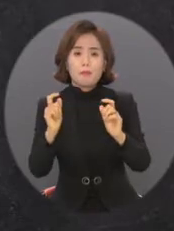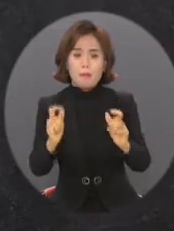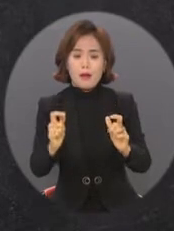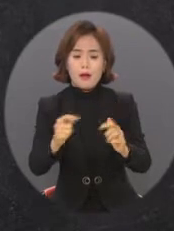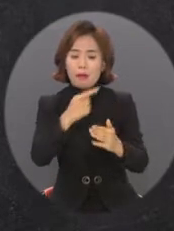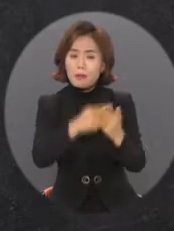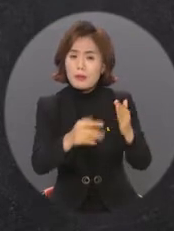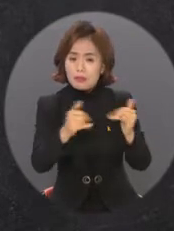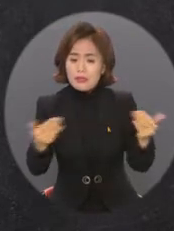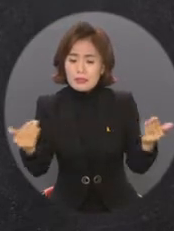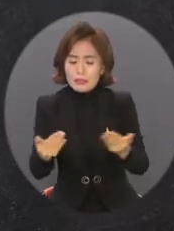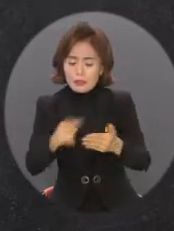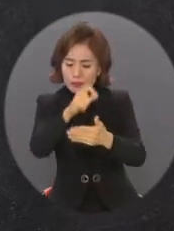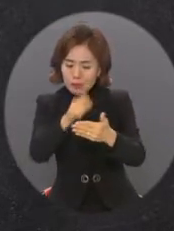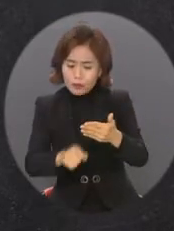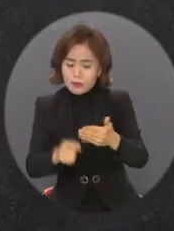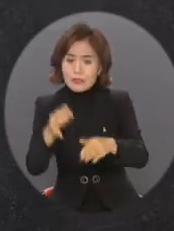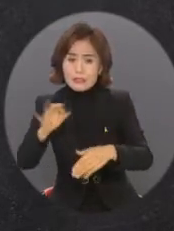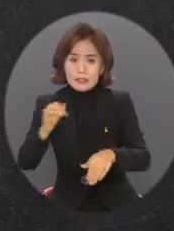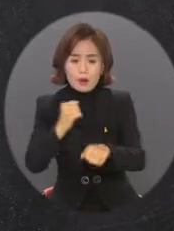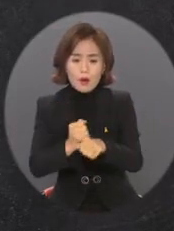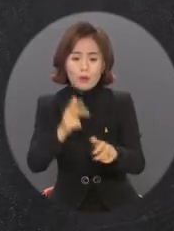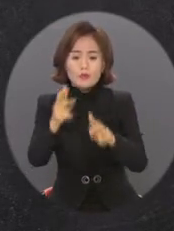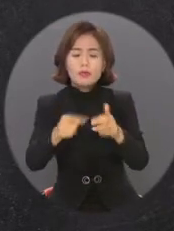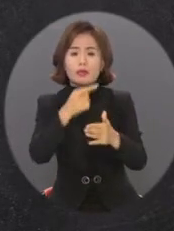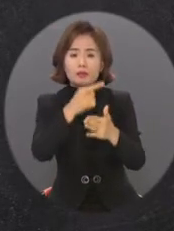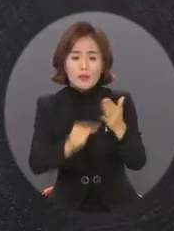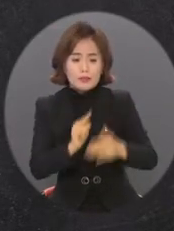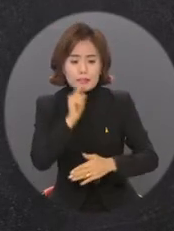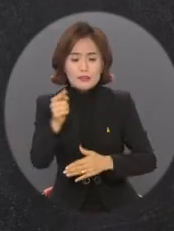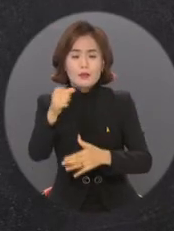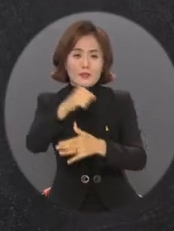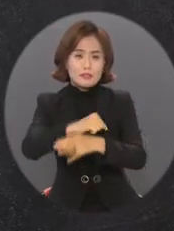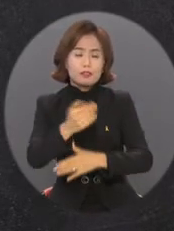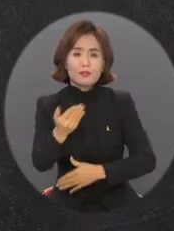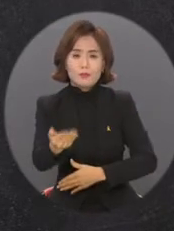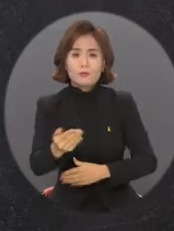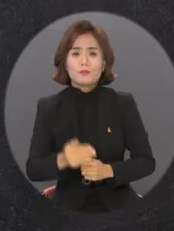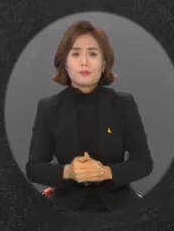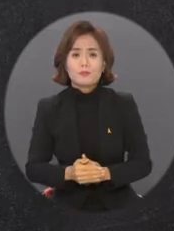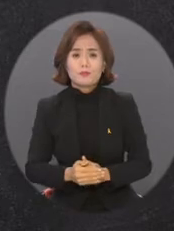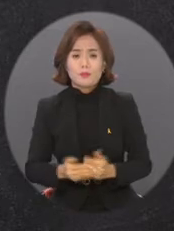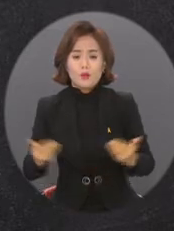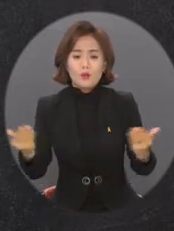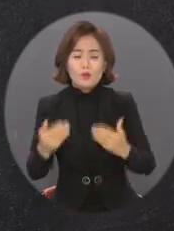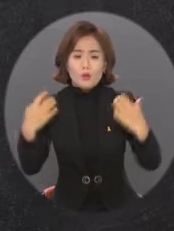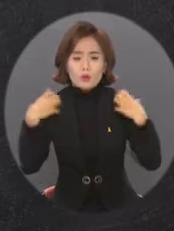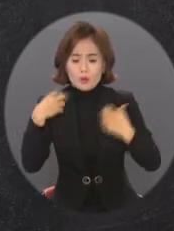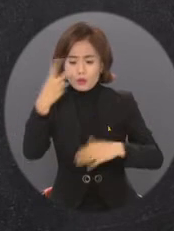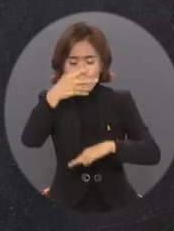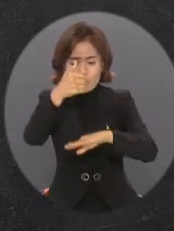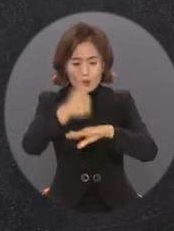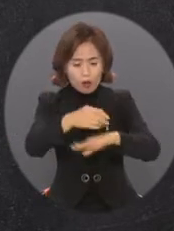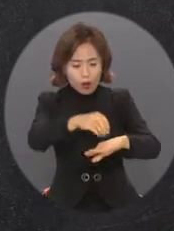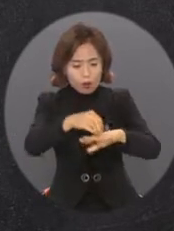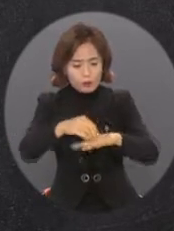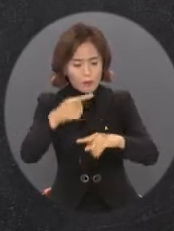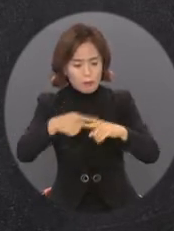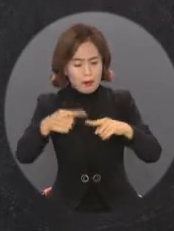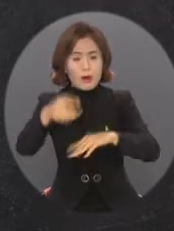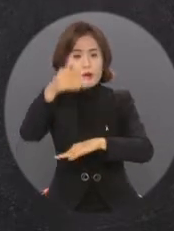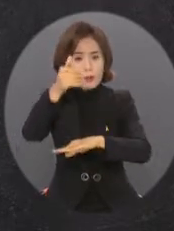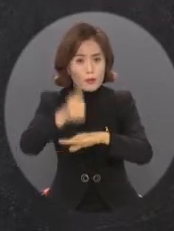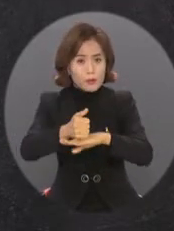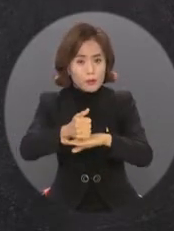피해자들의 근로자 성을 인정하고 산업재해 신청을 승인한 겁니다 노동청 수사 결과 등을 토대로 판단한 결과